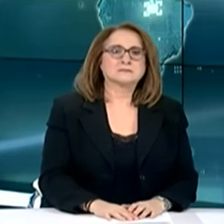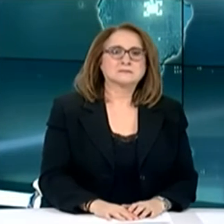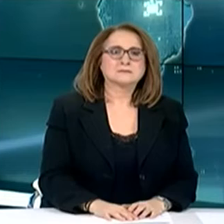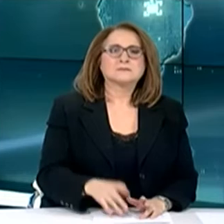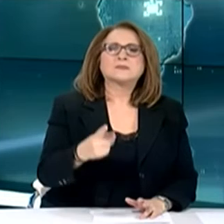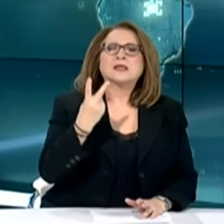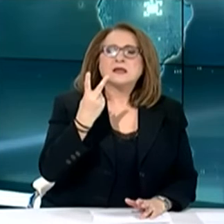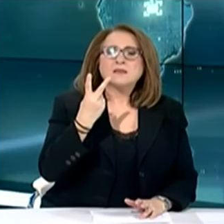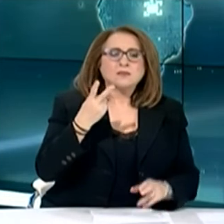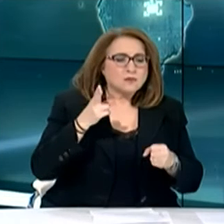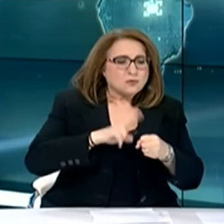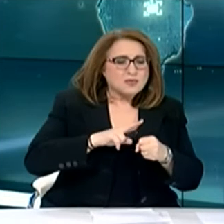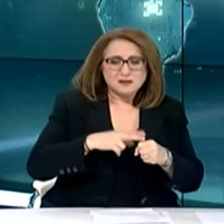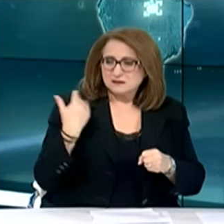είδαμε,